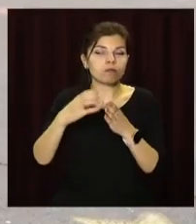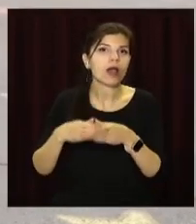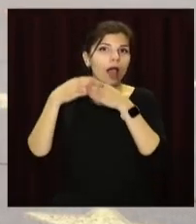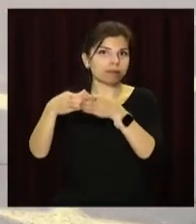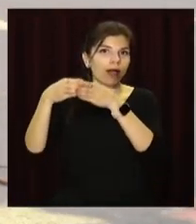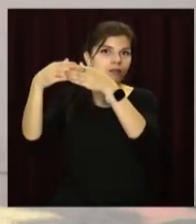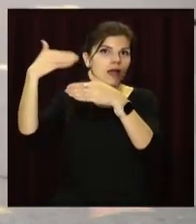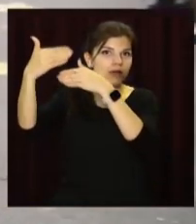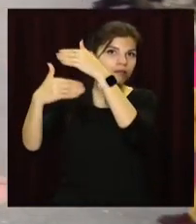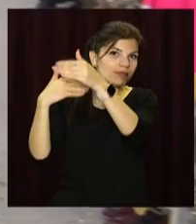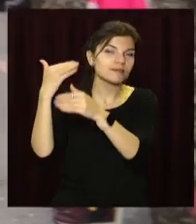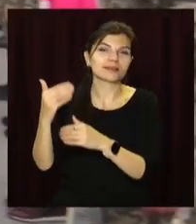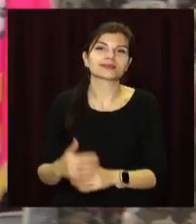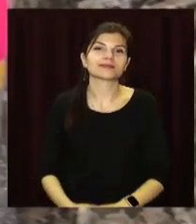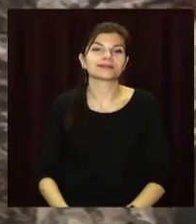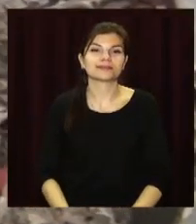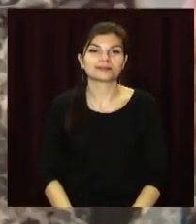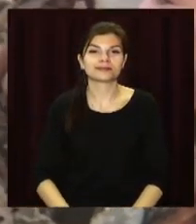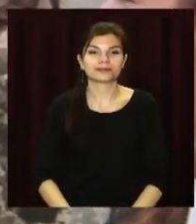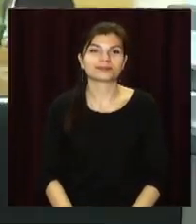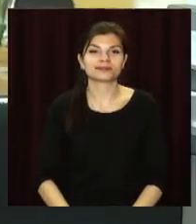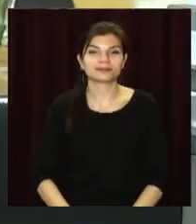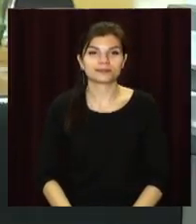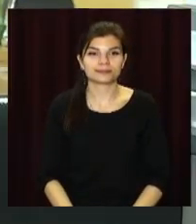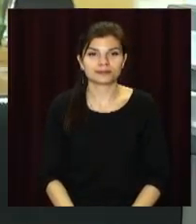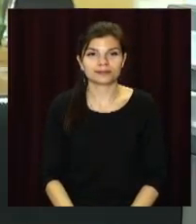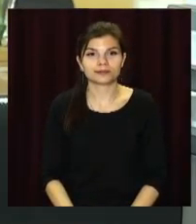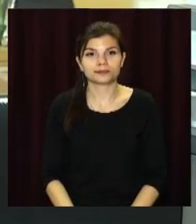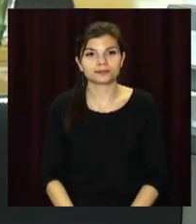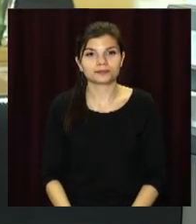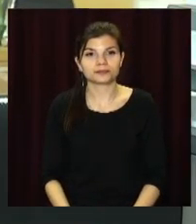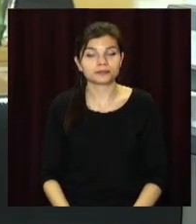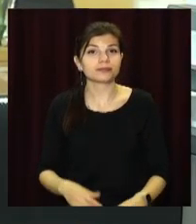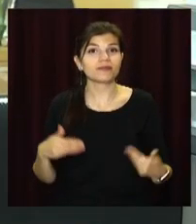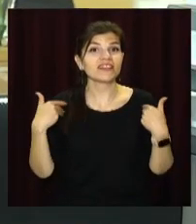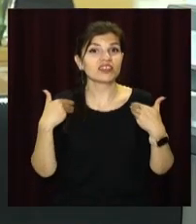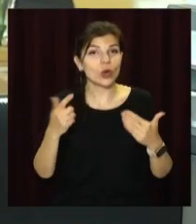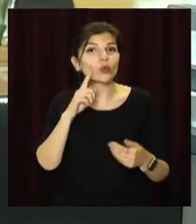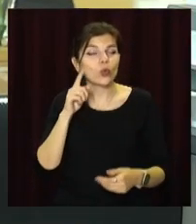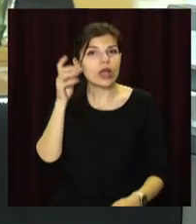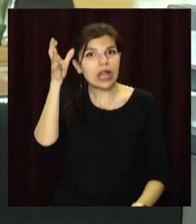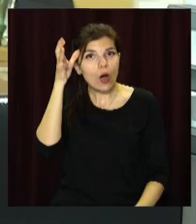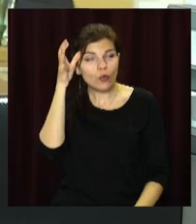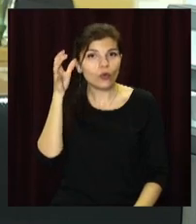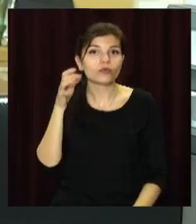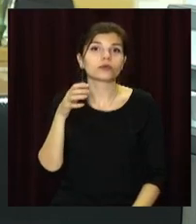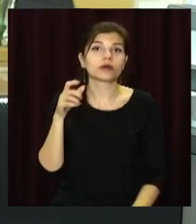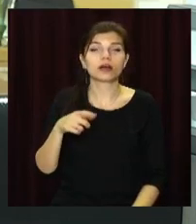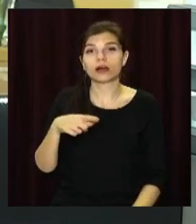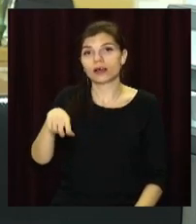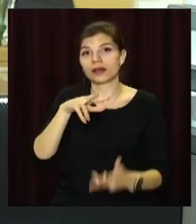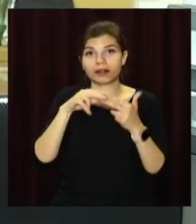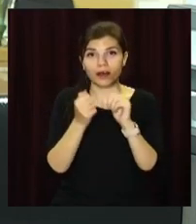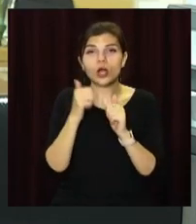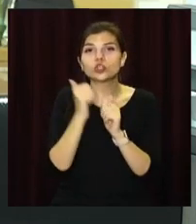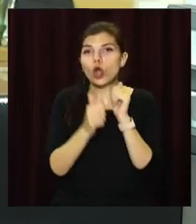Ізмайлова, Роман Вишинов, Open News, телеканал «Відкритий». Вітання юних науковців. У Кам'янському прийшла щорічна церемонія